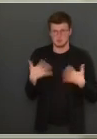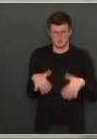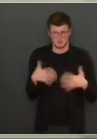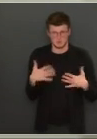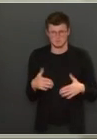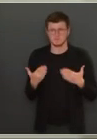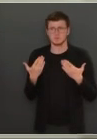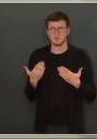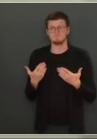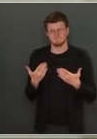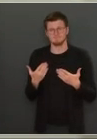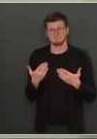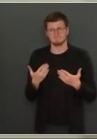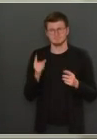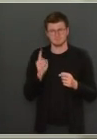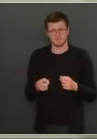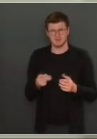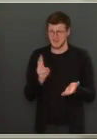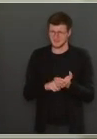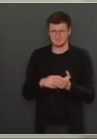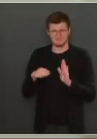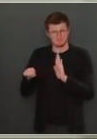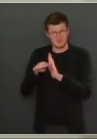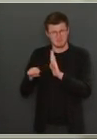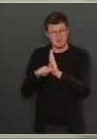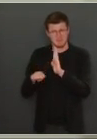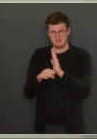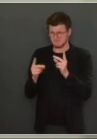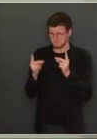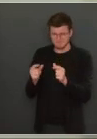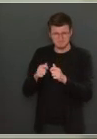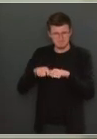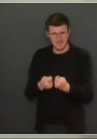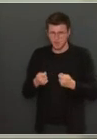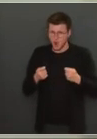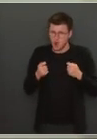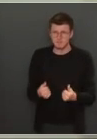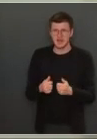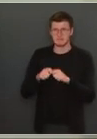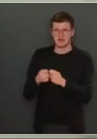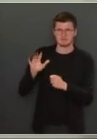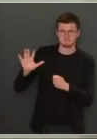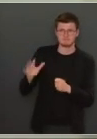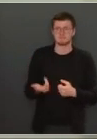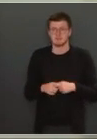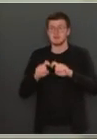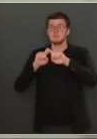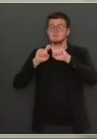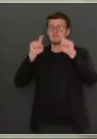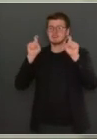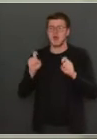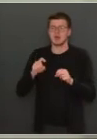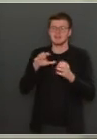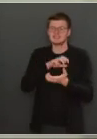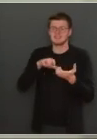om krachtige maatregelen die onmiddellijk te nemen zijn. Daarom is de provinciale crisiscel op die moment bijeen